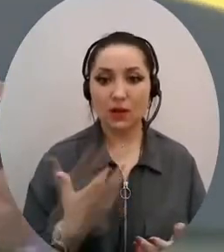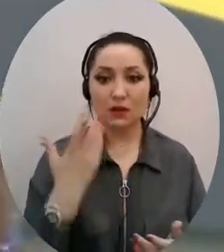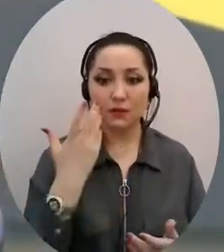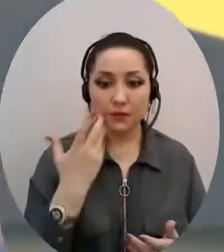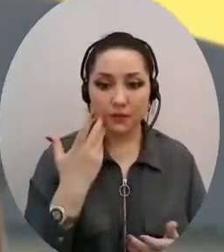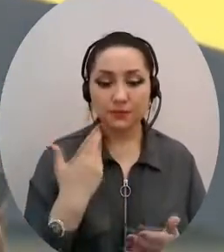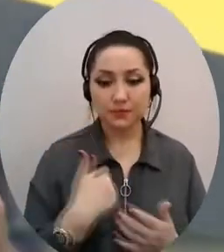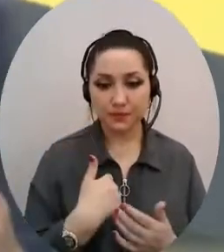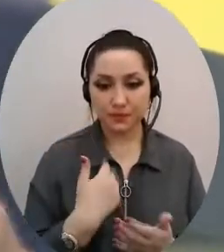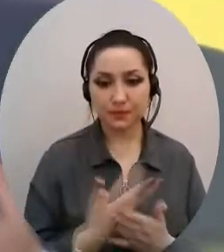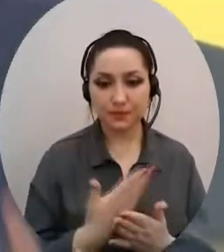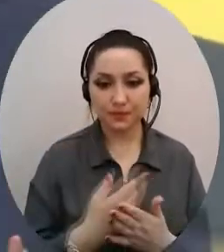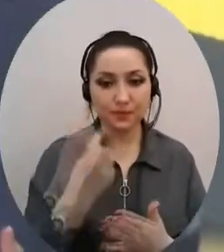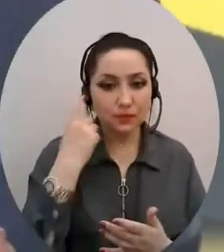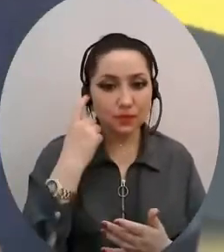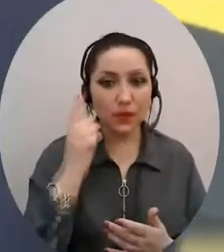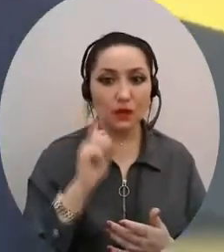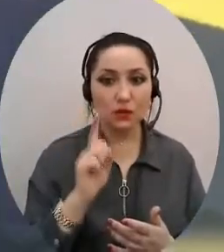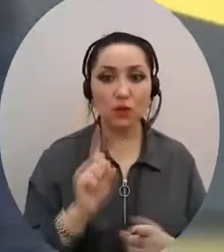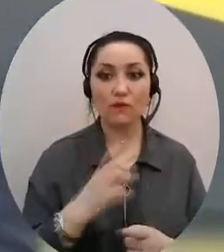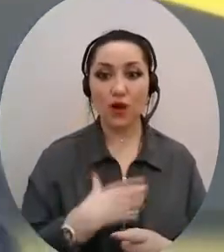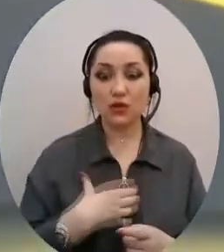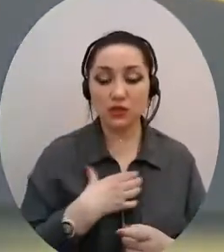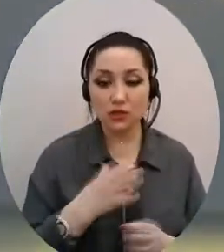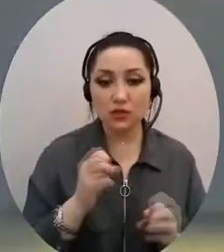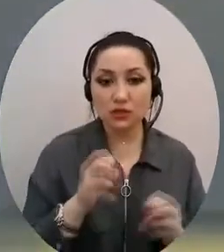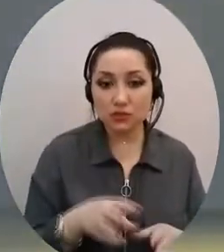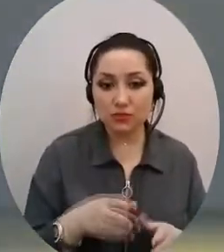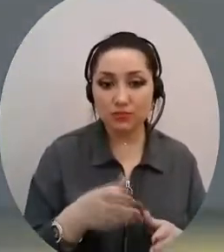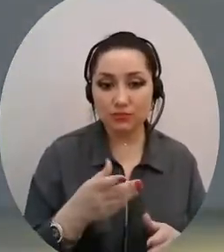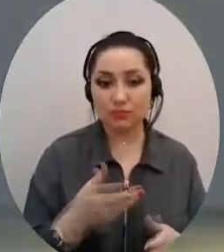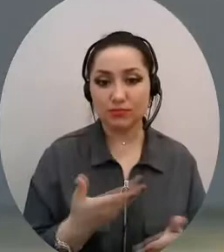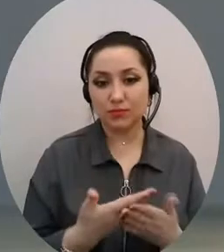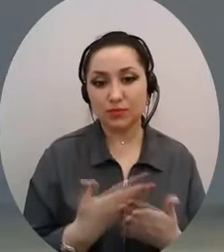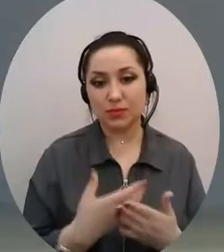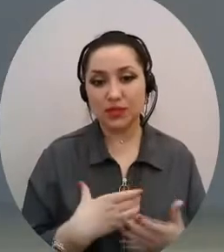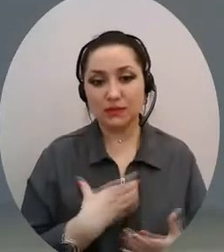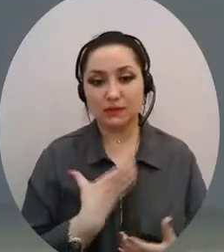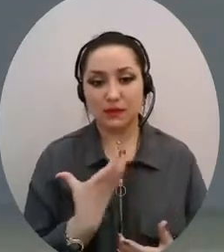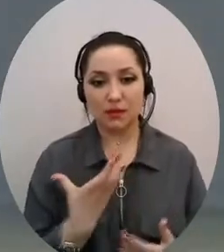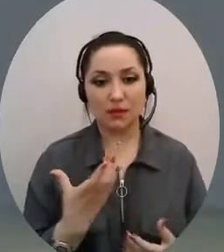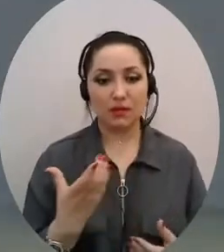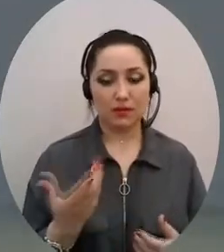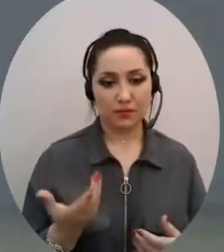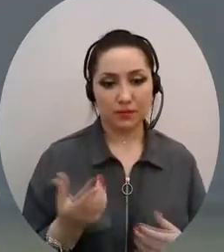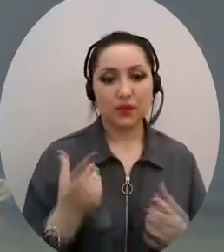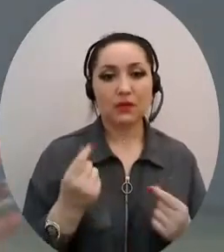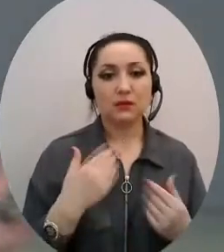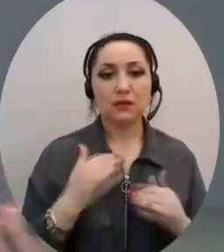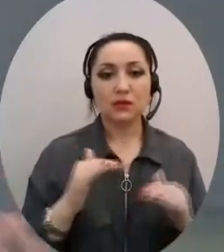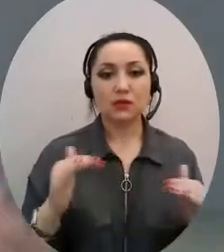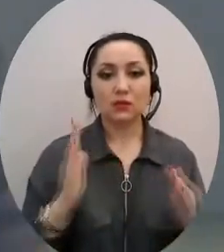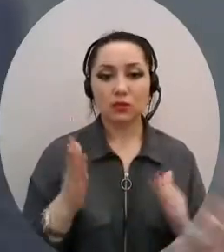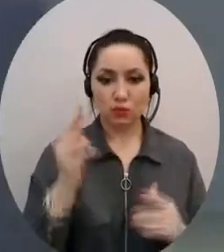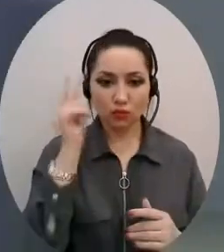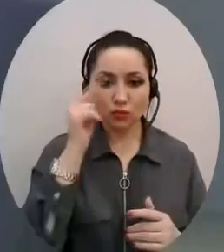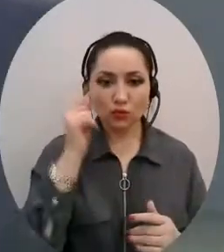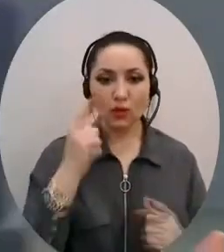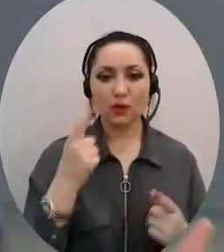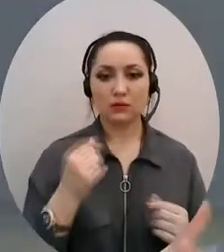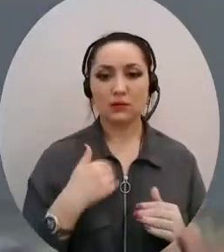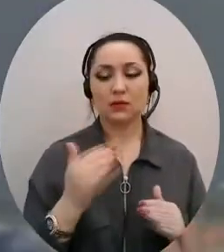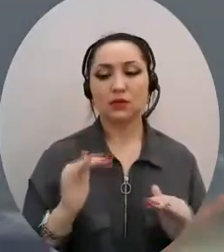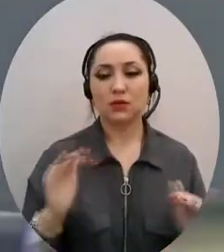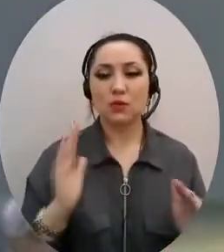например, понимаем, что есть что-то важнее, чем, например, страх, где наши дети будут, например, учиться, где наши дети